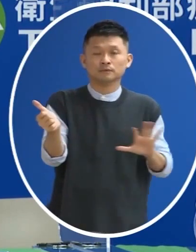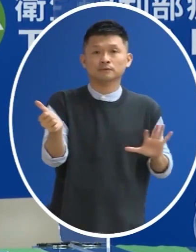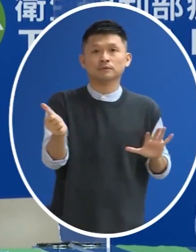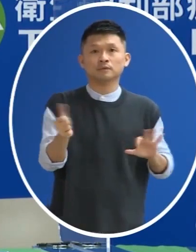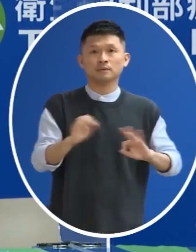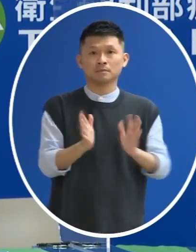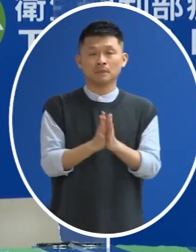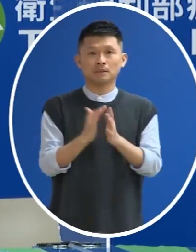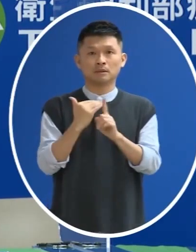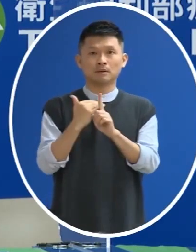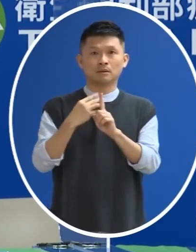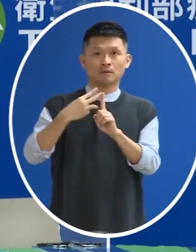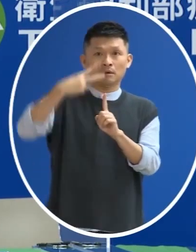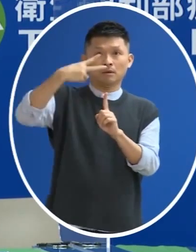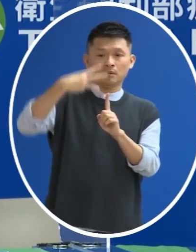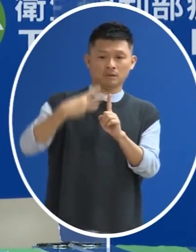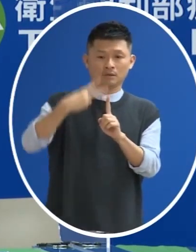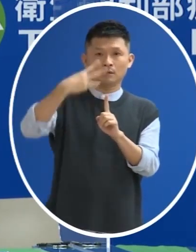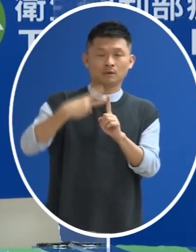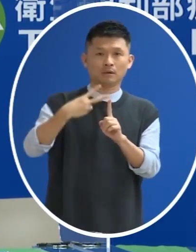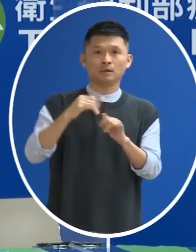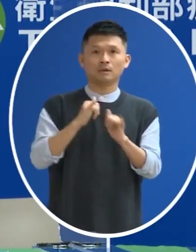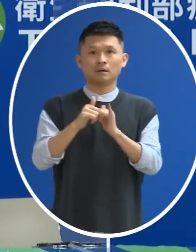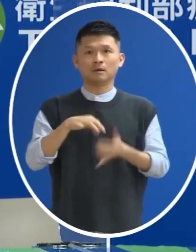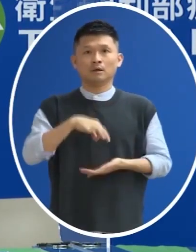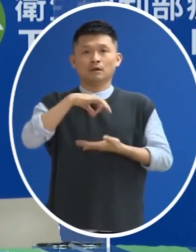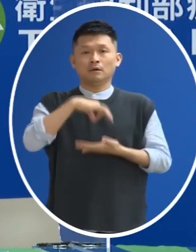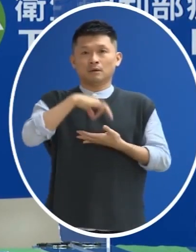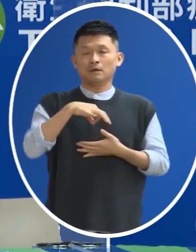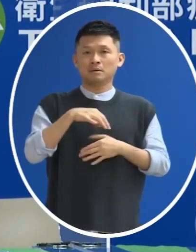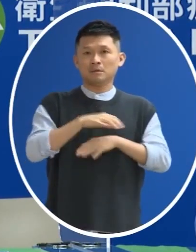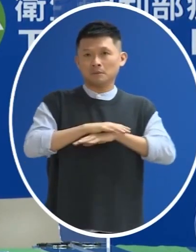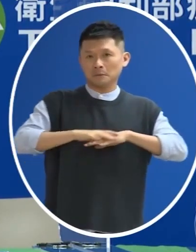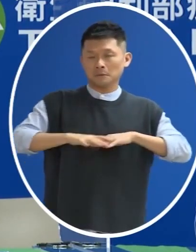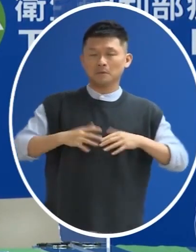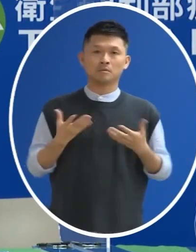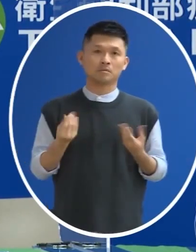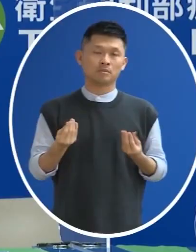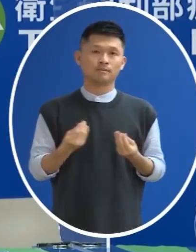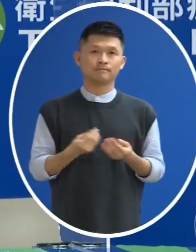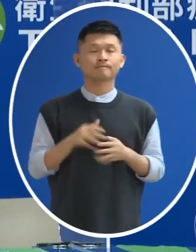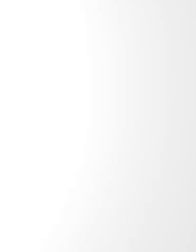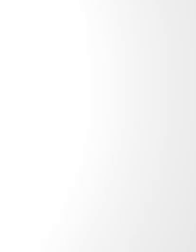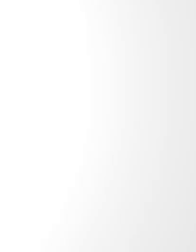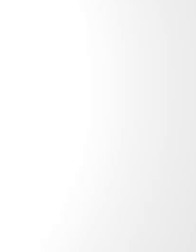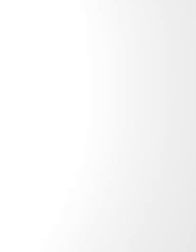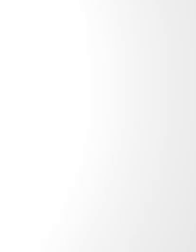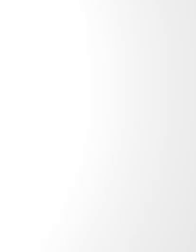升降级，那对于社会的安定可能也不好。那我们现在正在研究中。